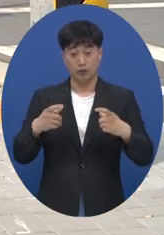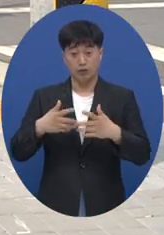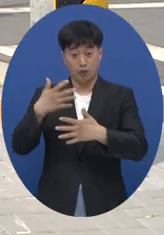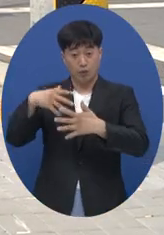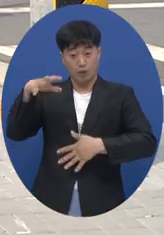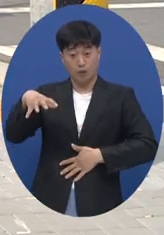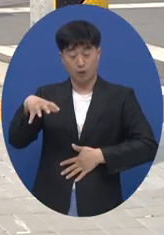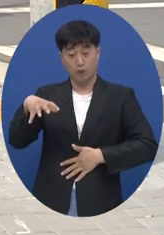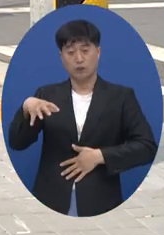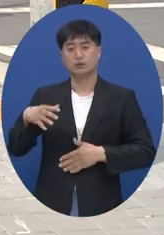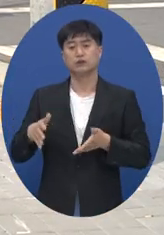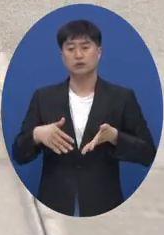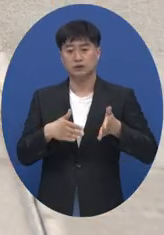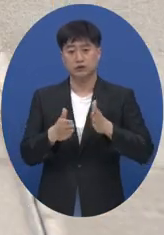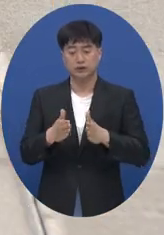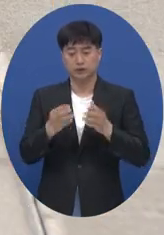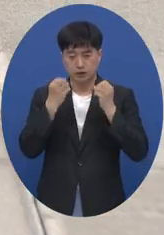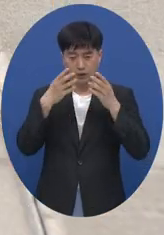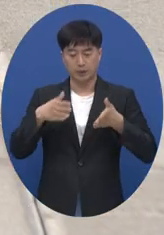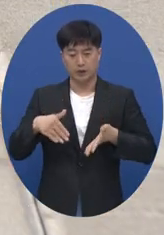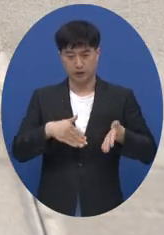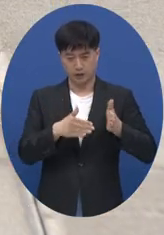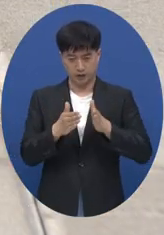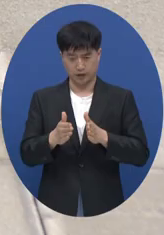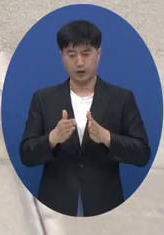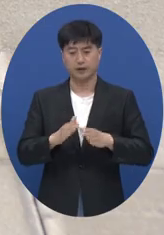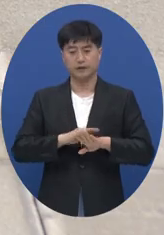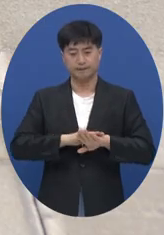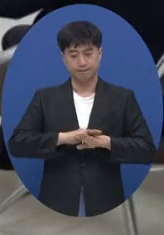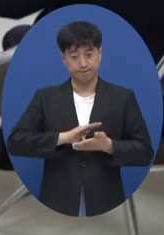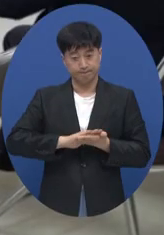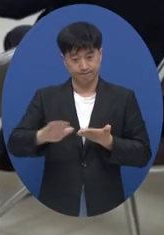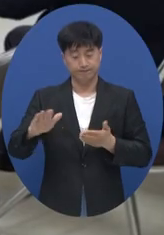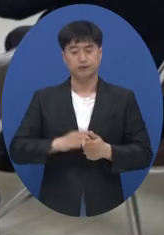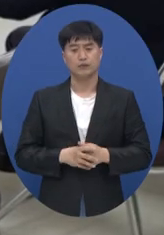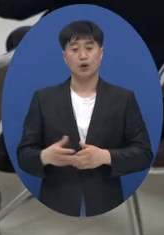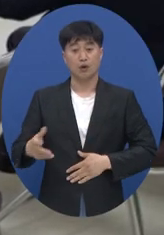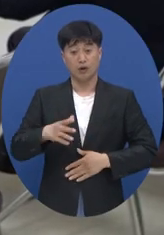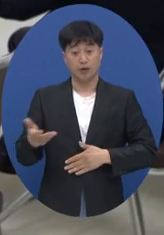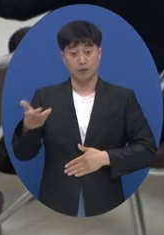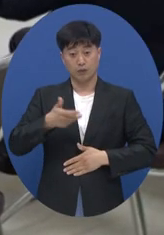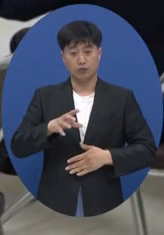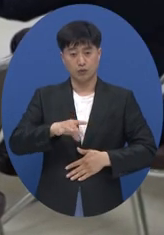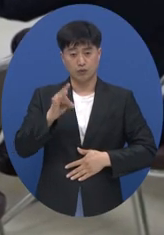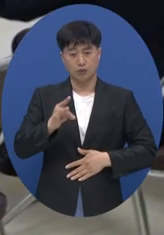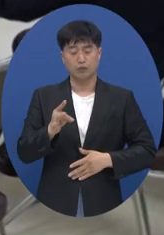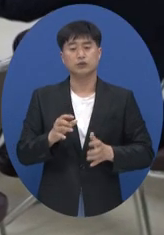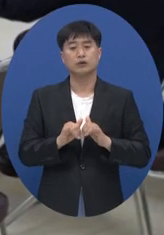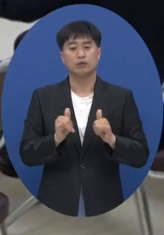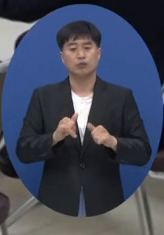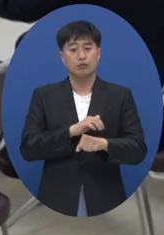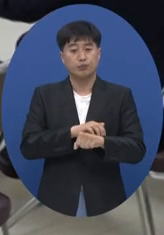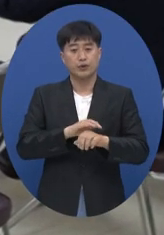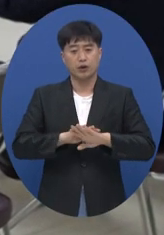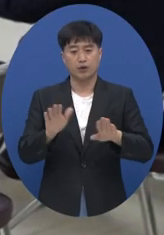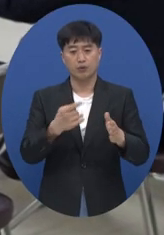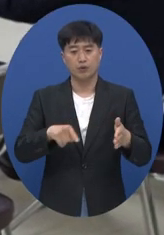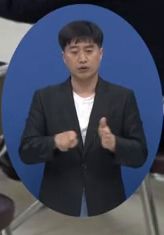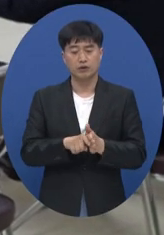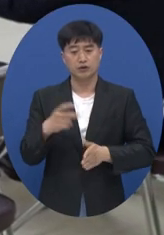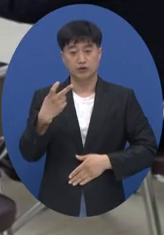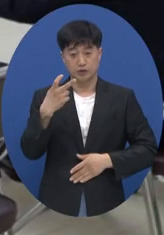도로는 이 추 전 회를 통해 셸 길로 단장을 했습니다 입주 초기 주민들의 민원 해결을 위해 지난